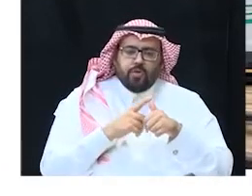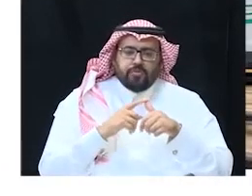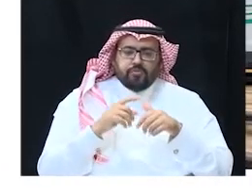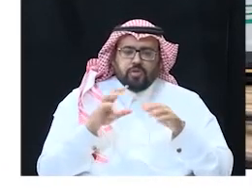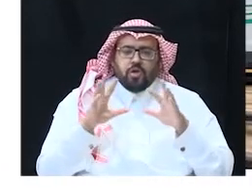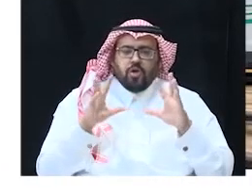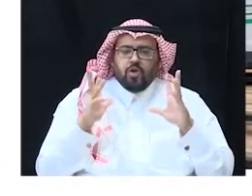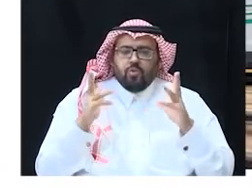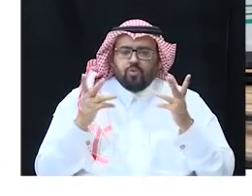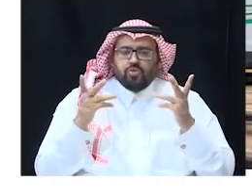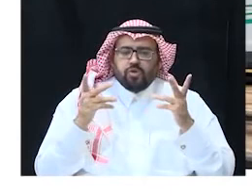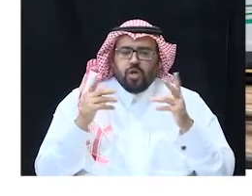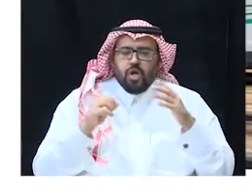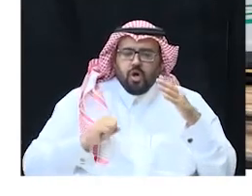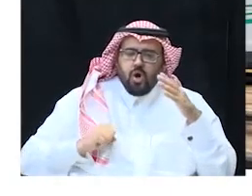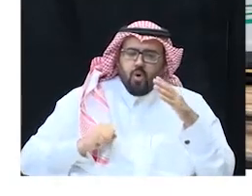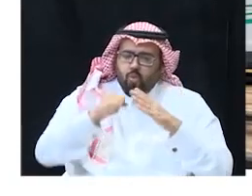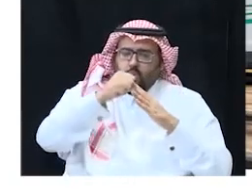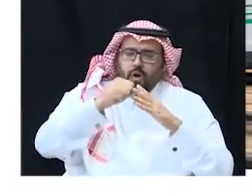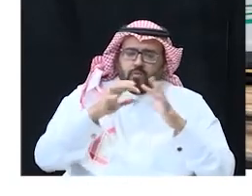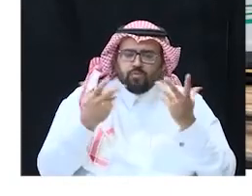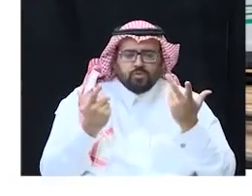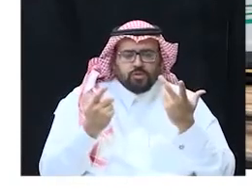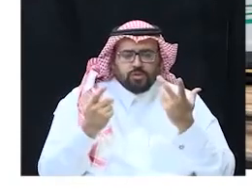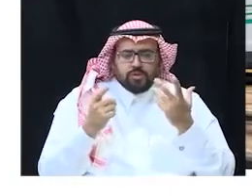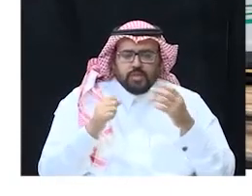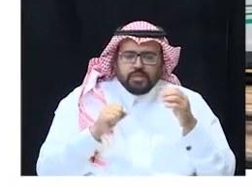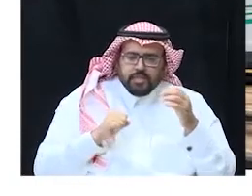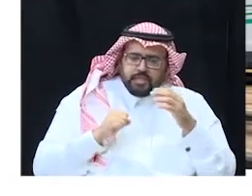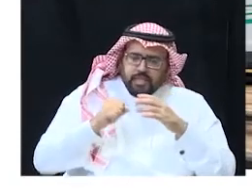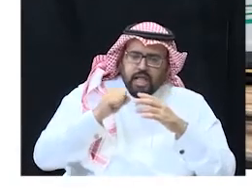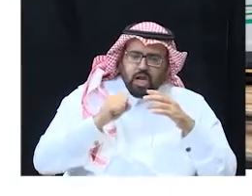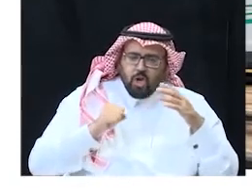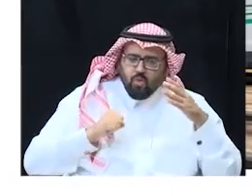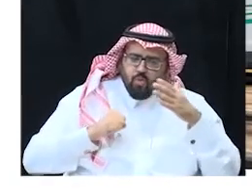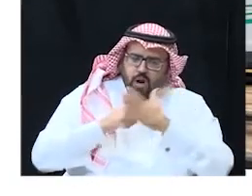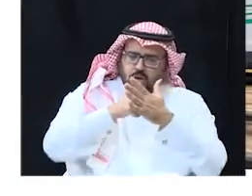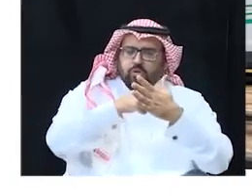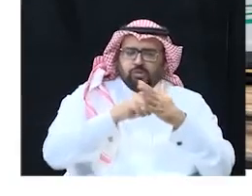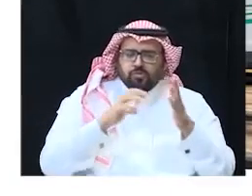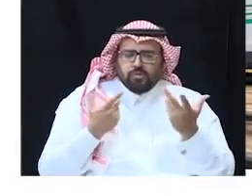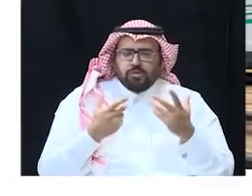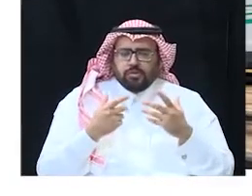الدرس الأول: ماذا تعمل القوة؟